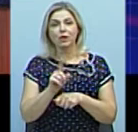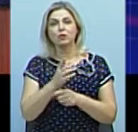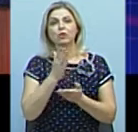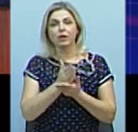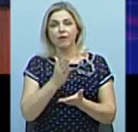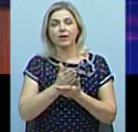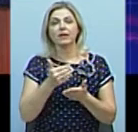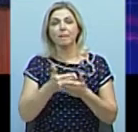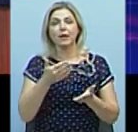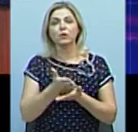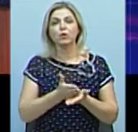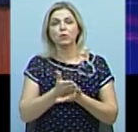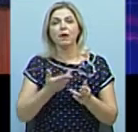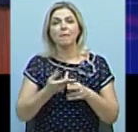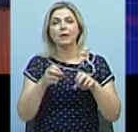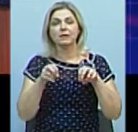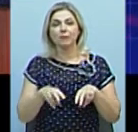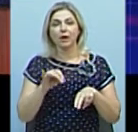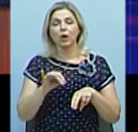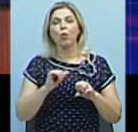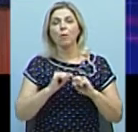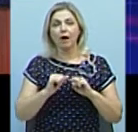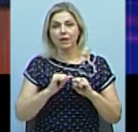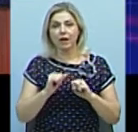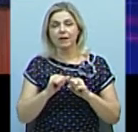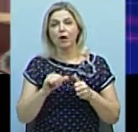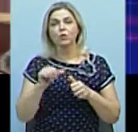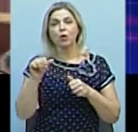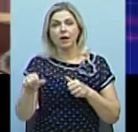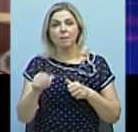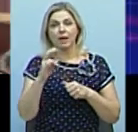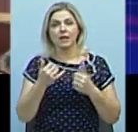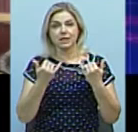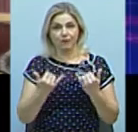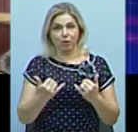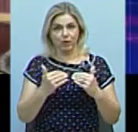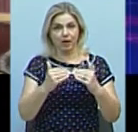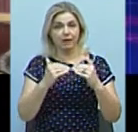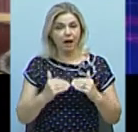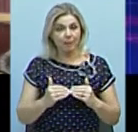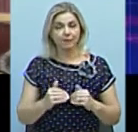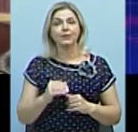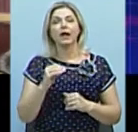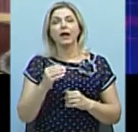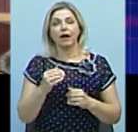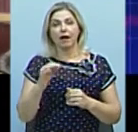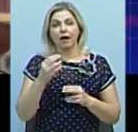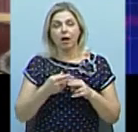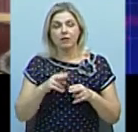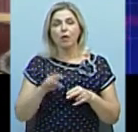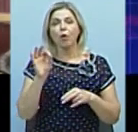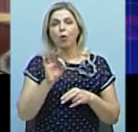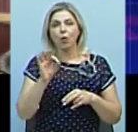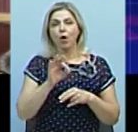перед Службою безпеки та колективом управління, зокрема, на сьогоднішньому етапі. Зокрема, пряма мова